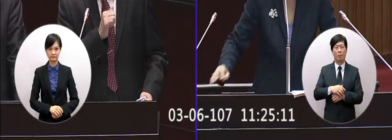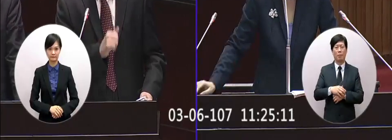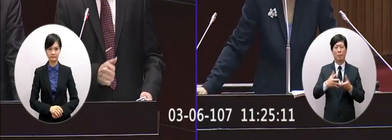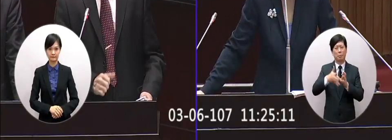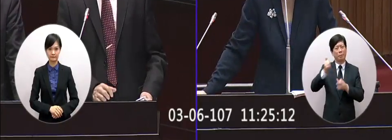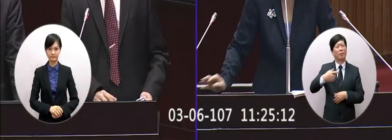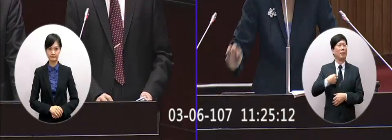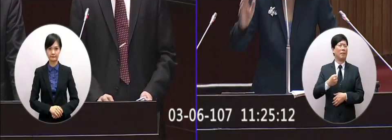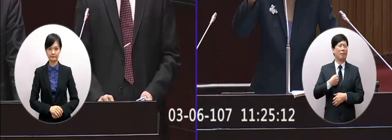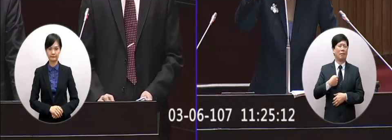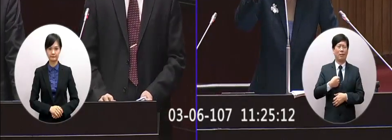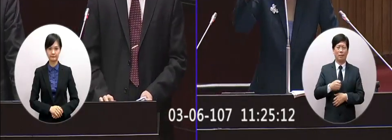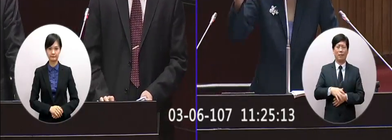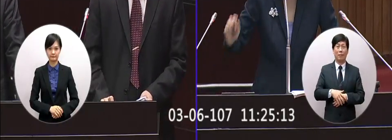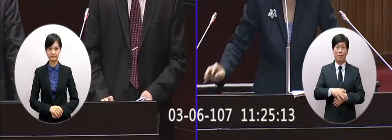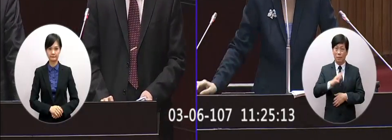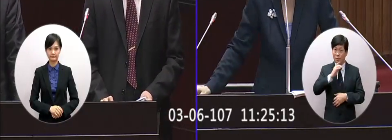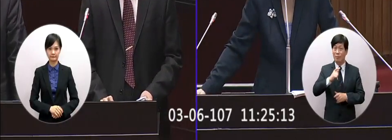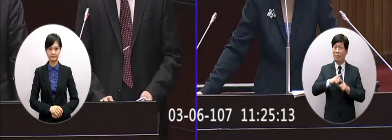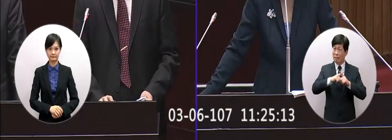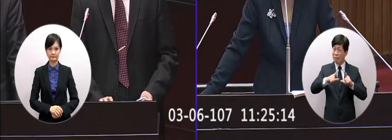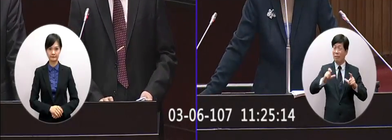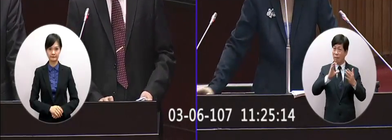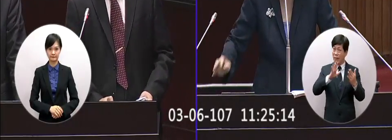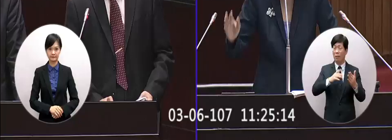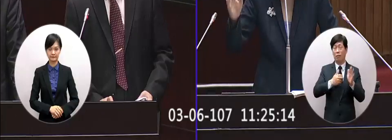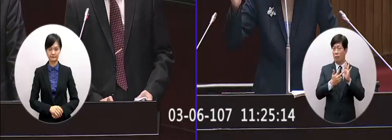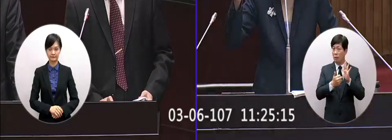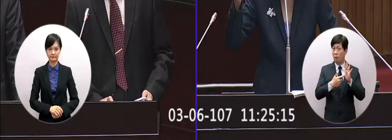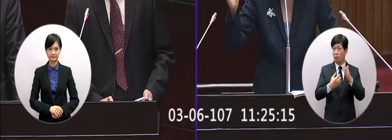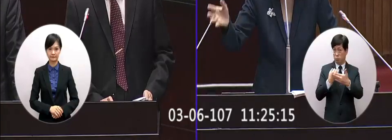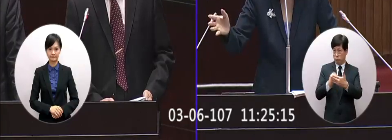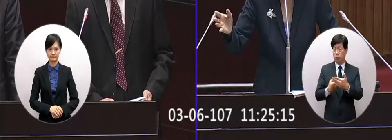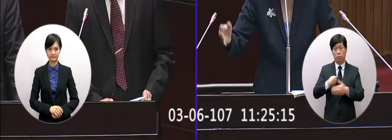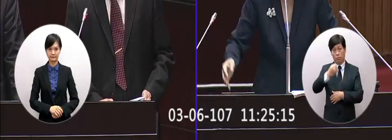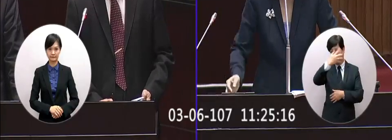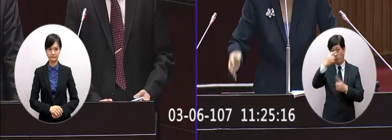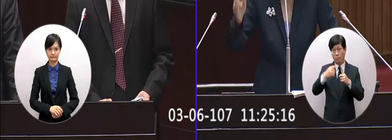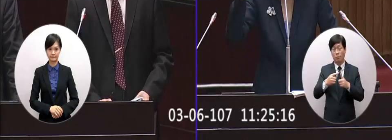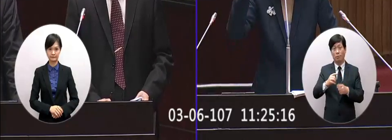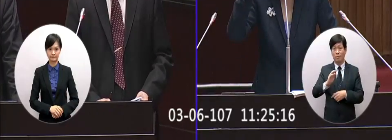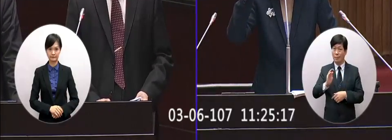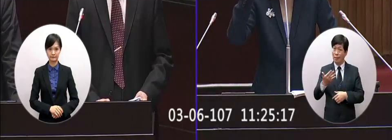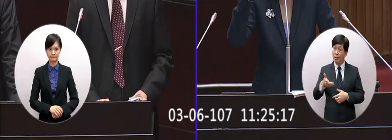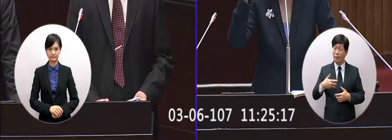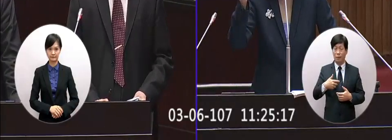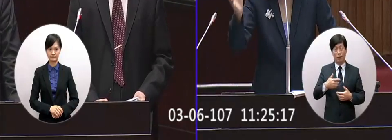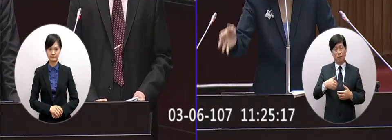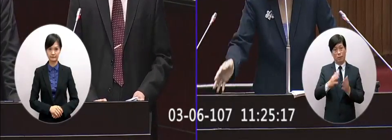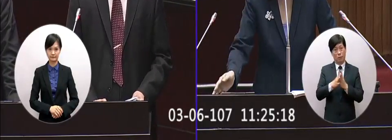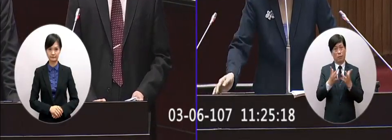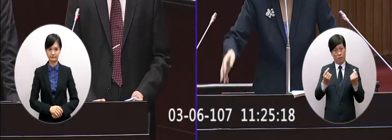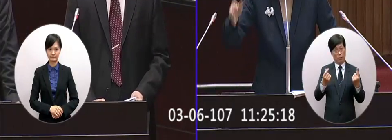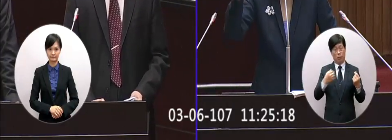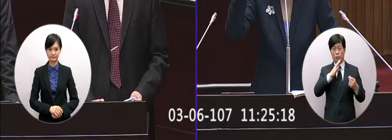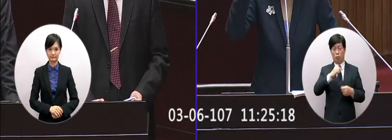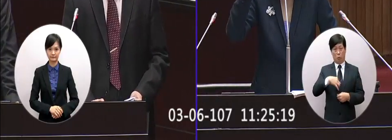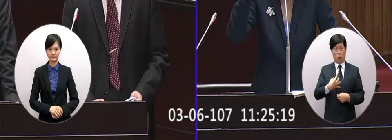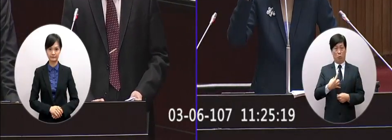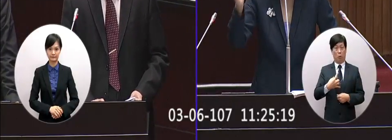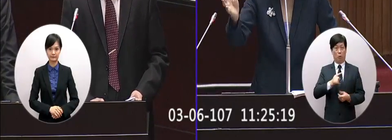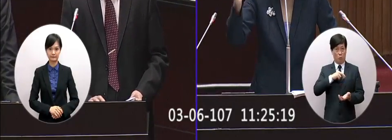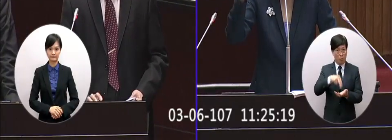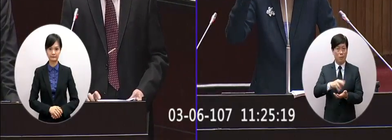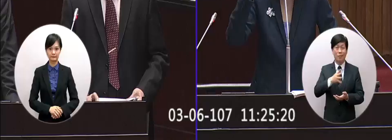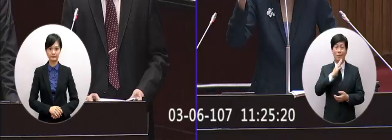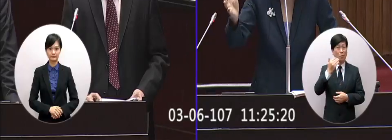长，我知道，我现在只是这个大一个策略了。我们不要是说我们要留住我们的年轻人，但是呢，这年轻人每个人也都是天然毒。但是当